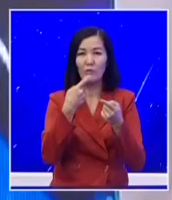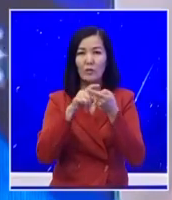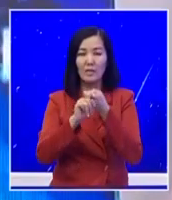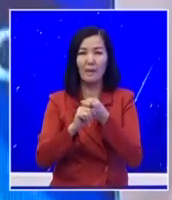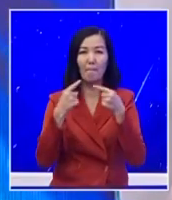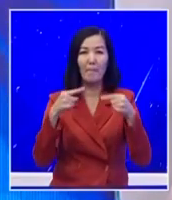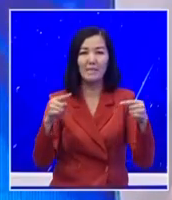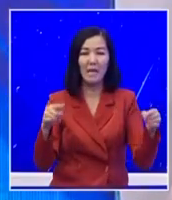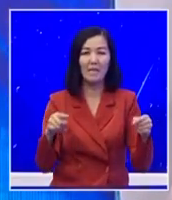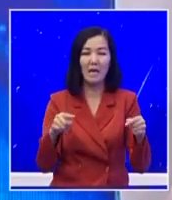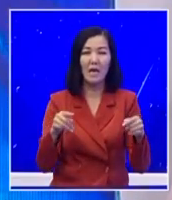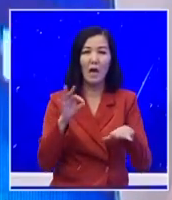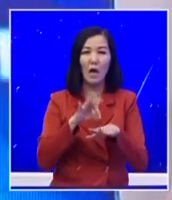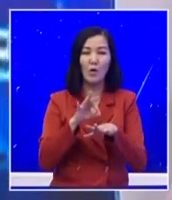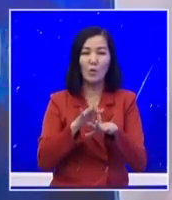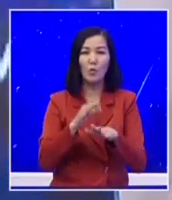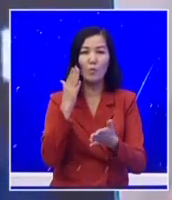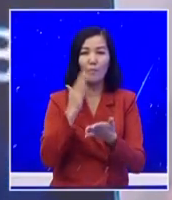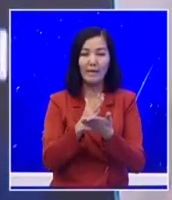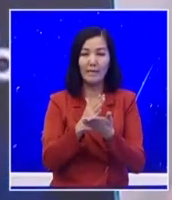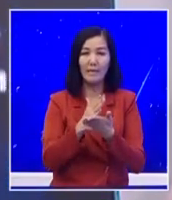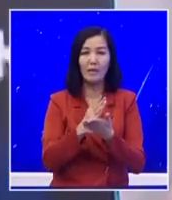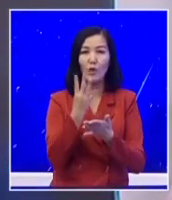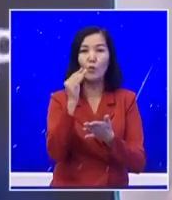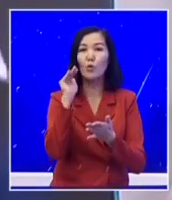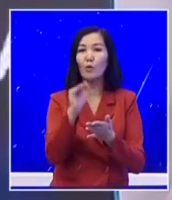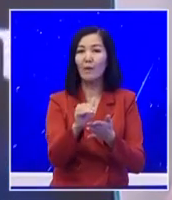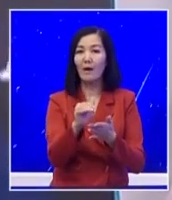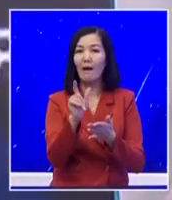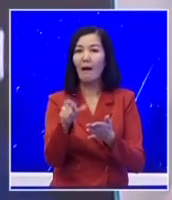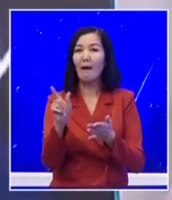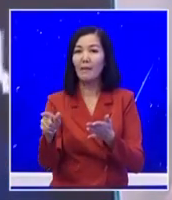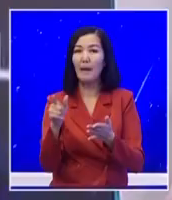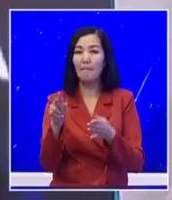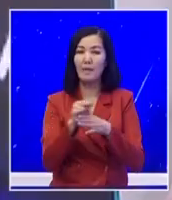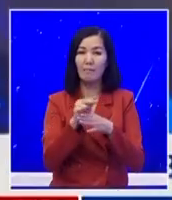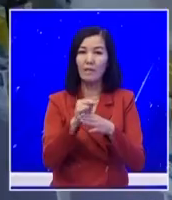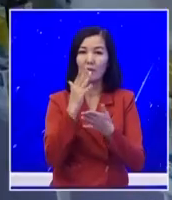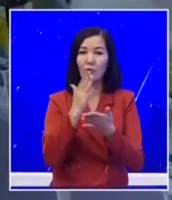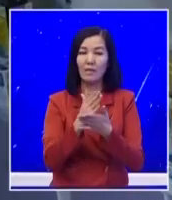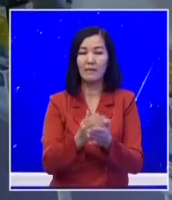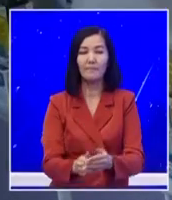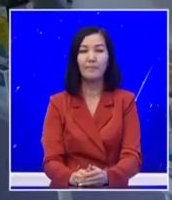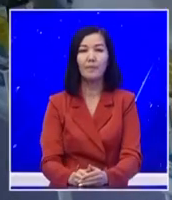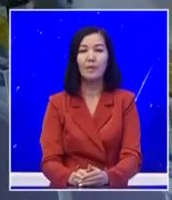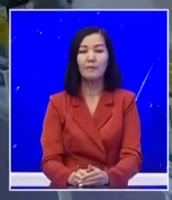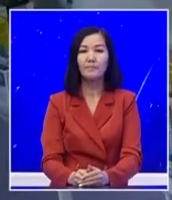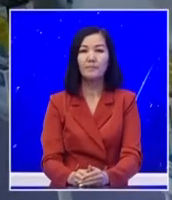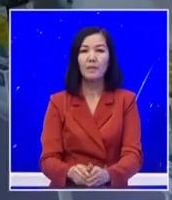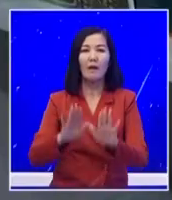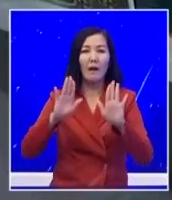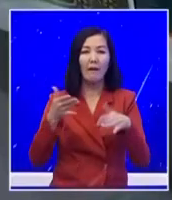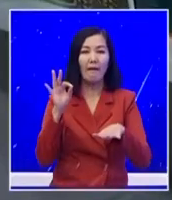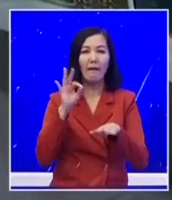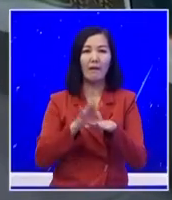немесе басқа тұмау аурулары деген диагнозбен 4000-нан астам пациент емделуде. Көрінбейтін жау жағадан алғанда